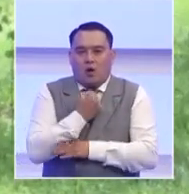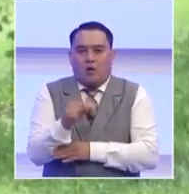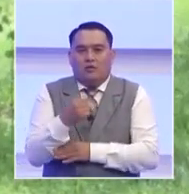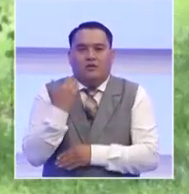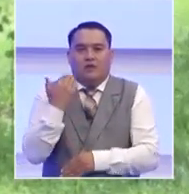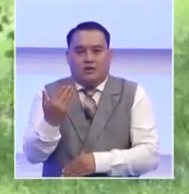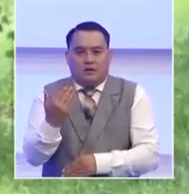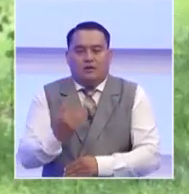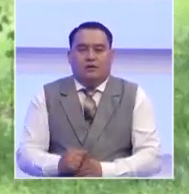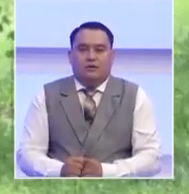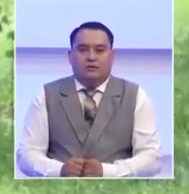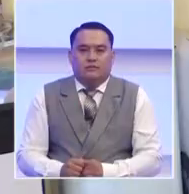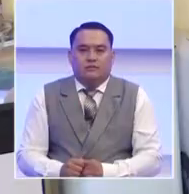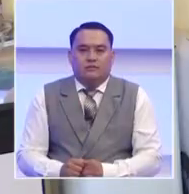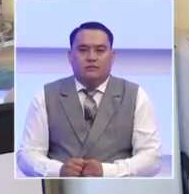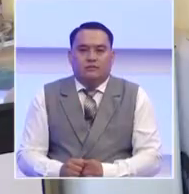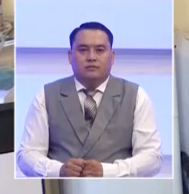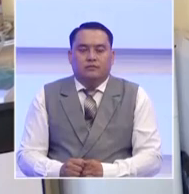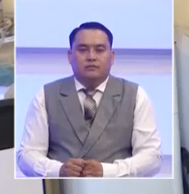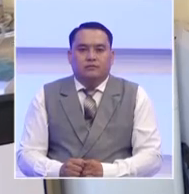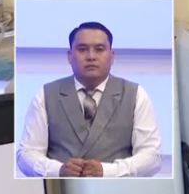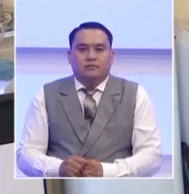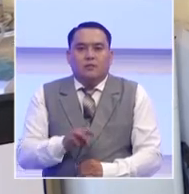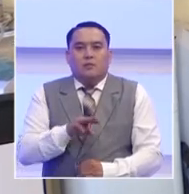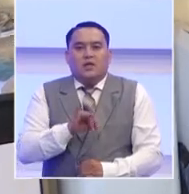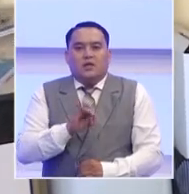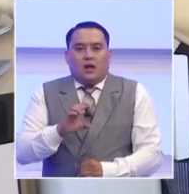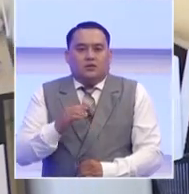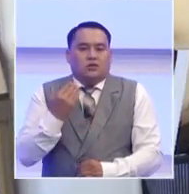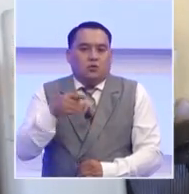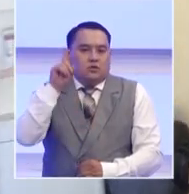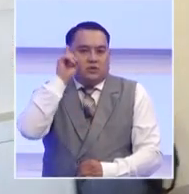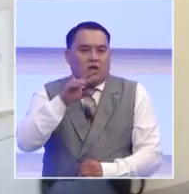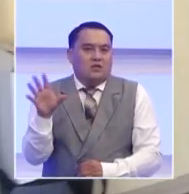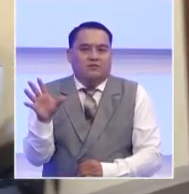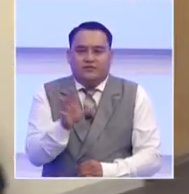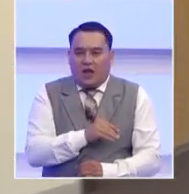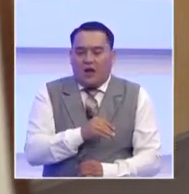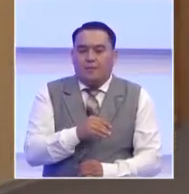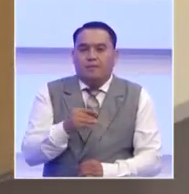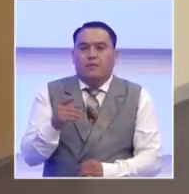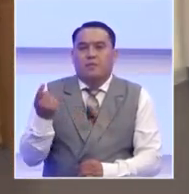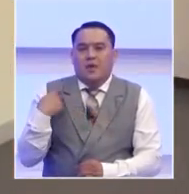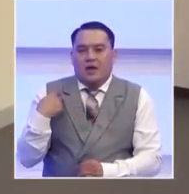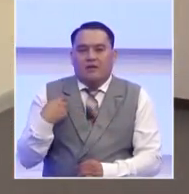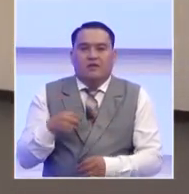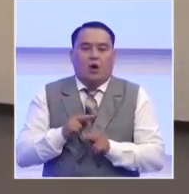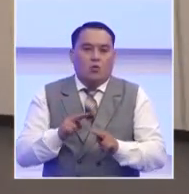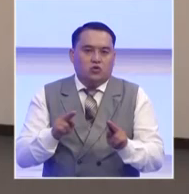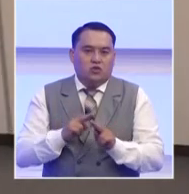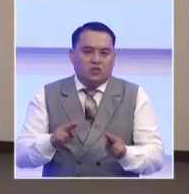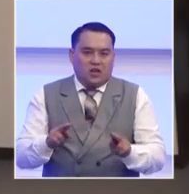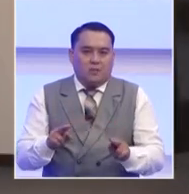прежде всего, их труду. Мирас Алпыспаева в стенах университета знают практически все, от первокурсников до